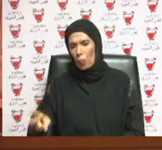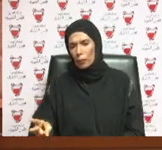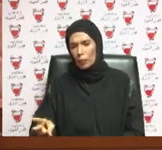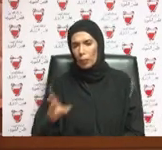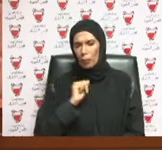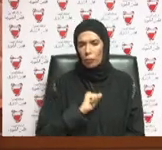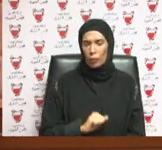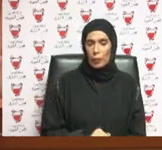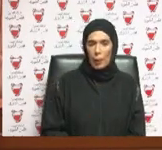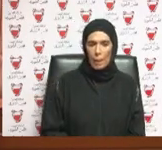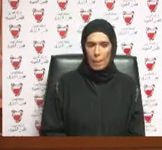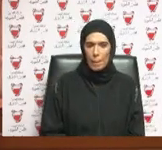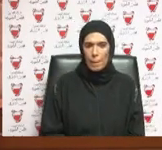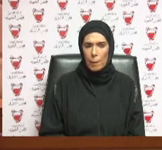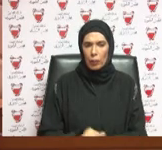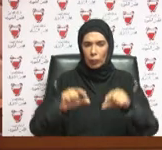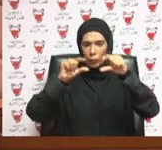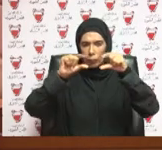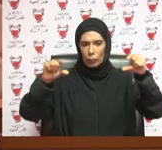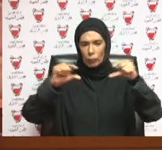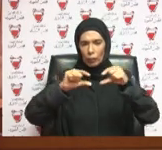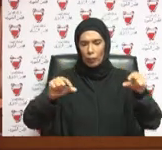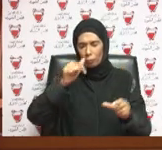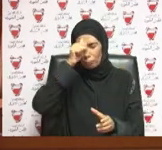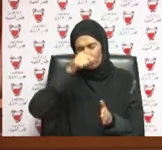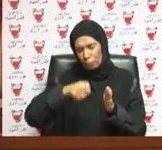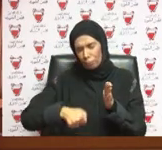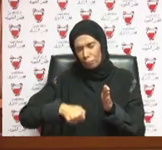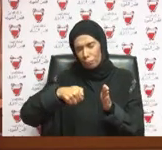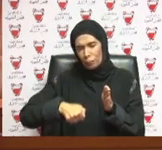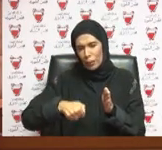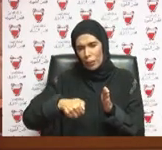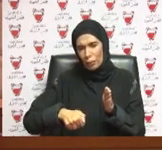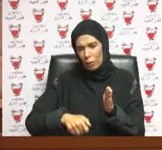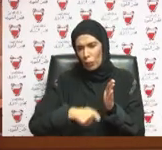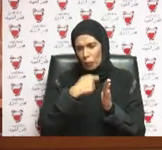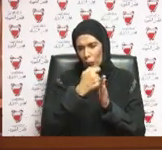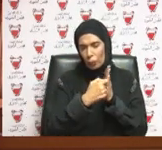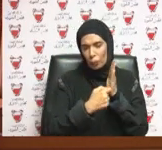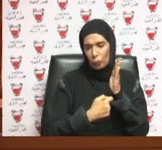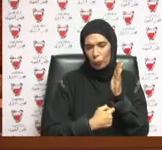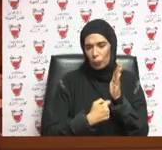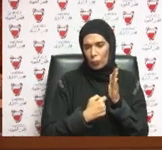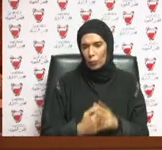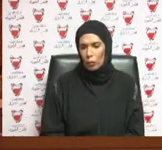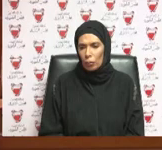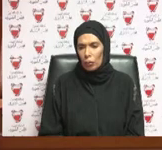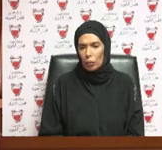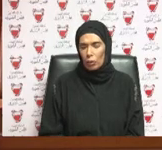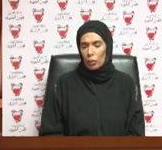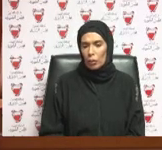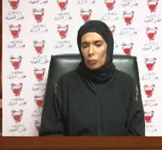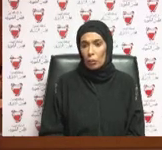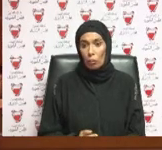وشرائحهم وعبارات التعازي والمواساة التي كتبت في الأمير الراحل تقدم